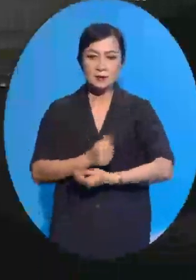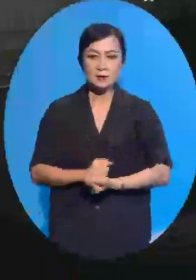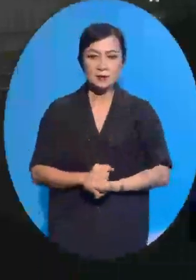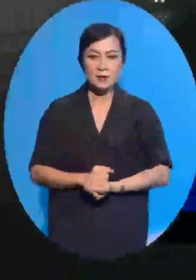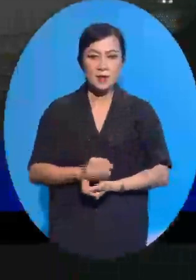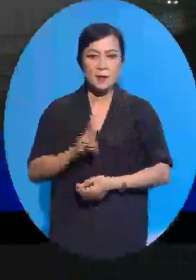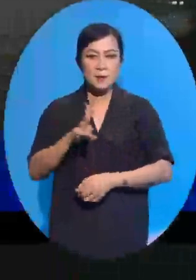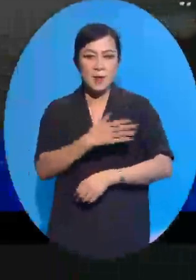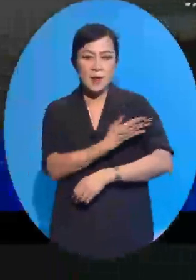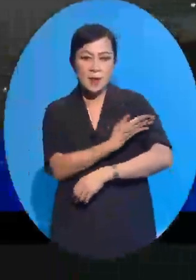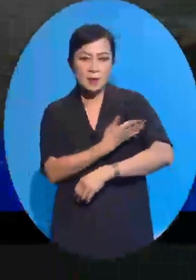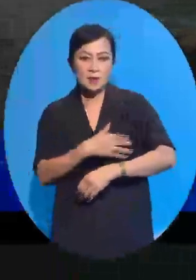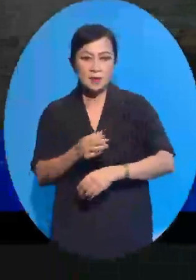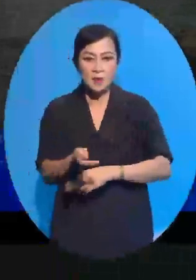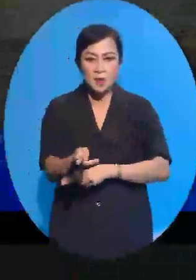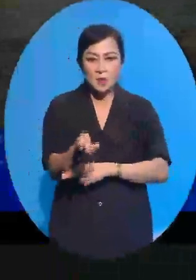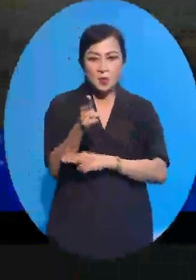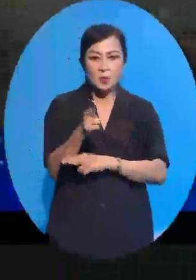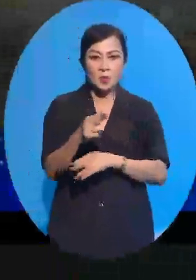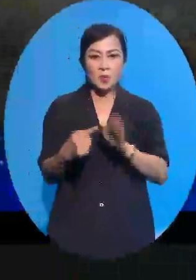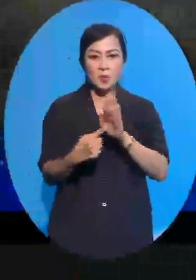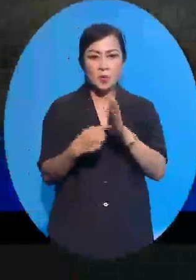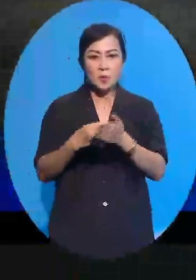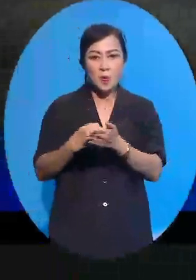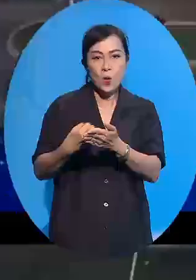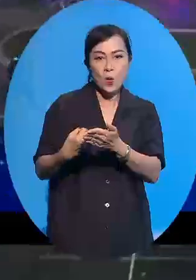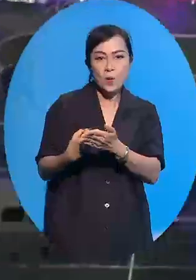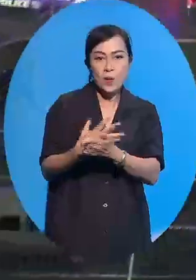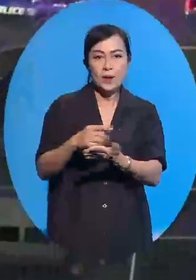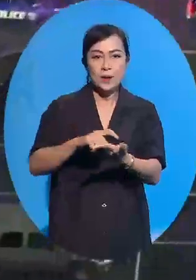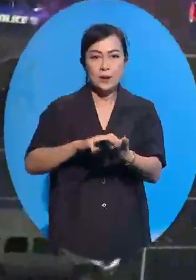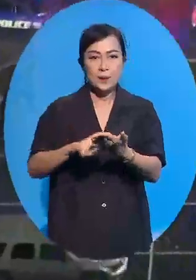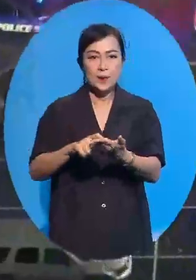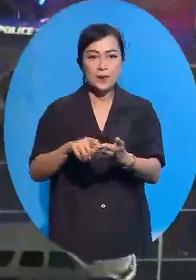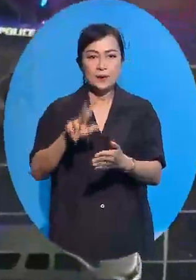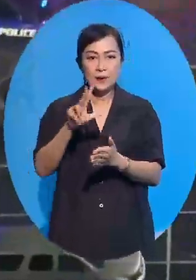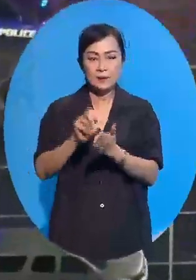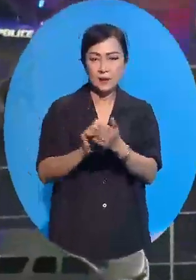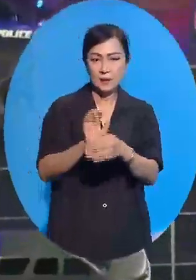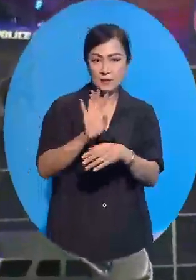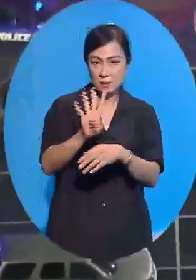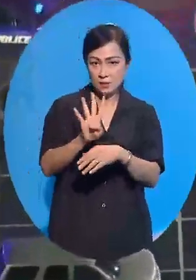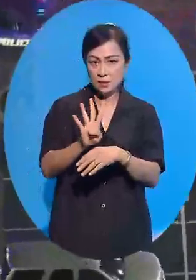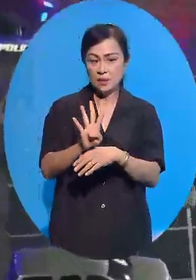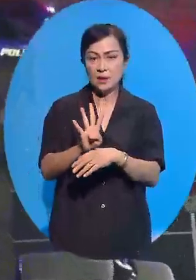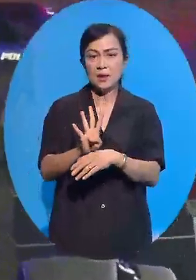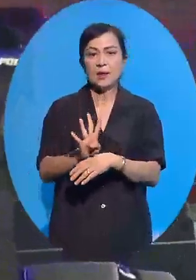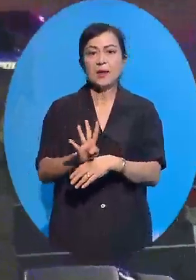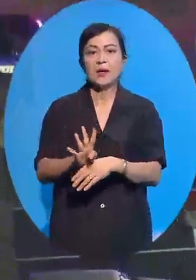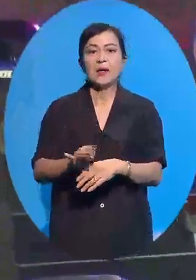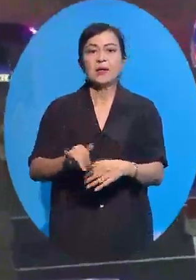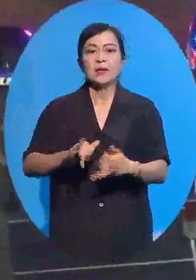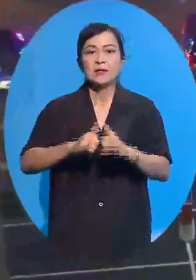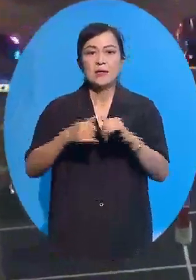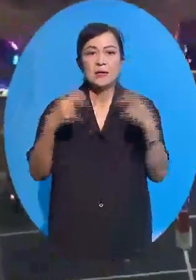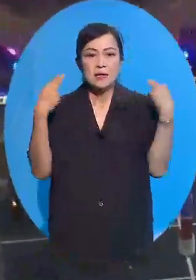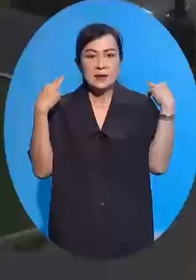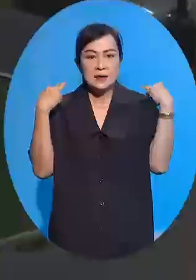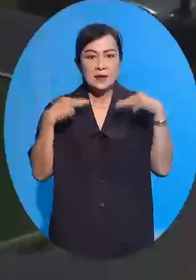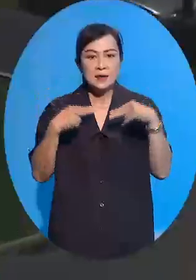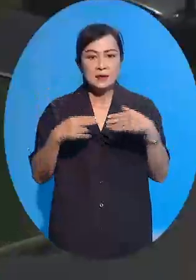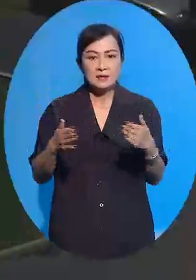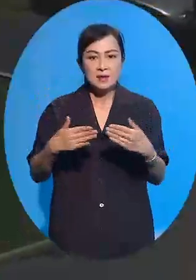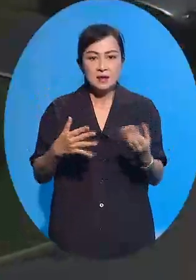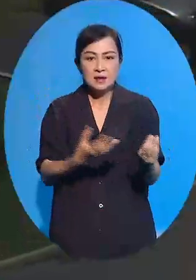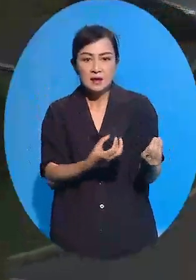Ít nhất 3 người bị thương sau vụ nổ súng tại một trung tâm thương mại ở bang Delaware, Mỹ vào ngày 8 tháng 4. Sau khi vụ việc xảy ra, cảnh sát bang đã